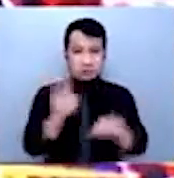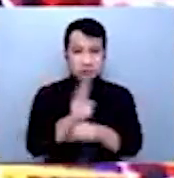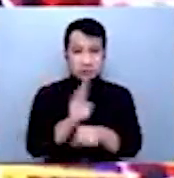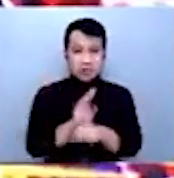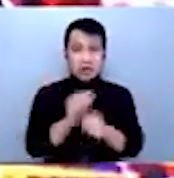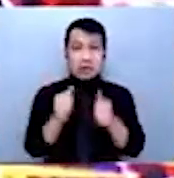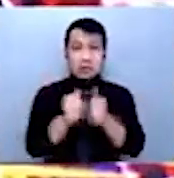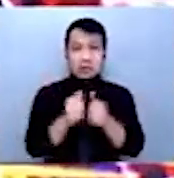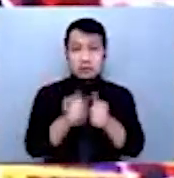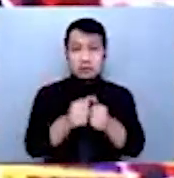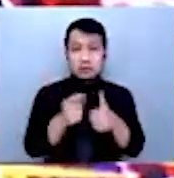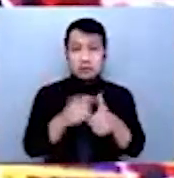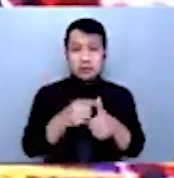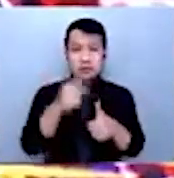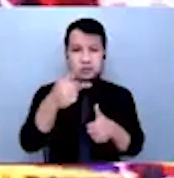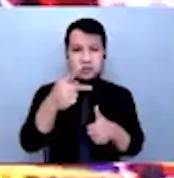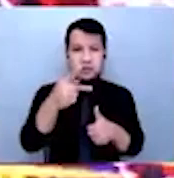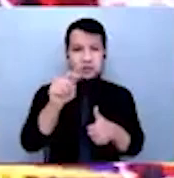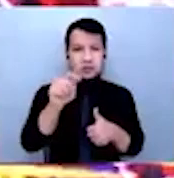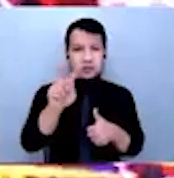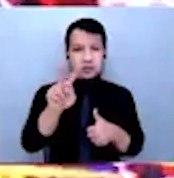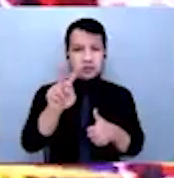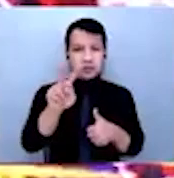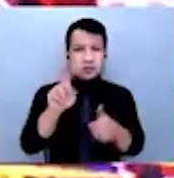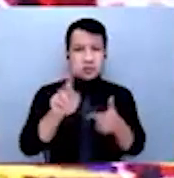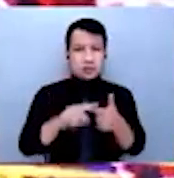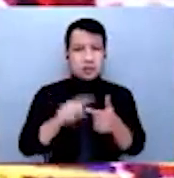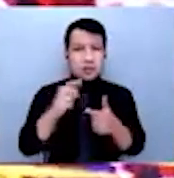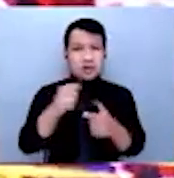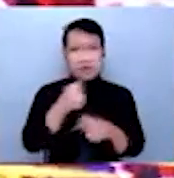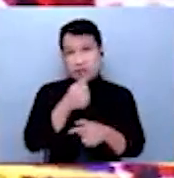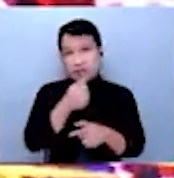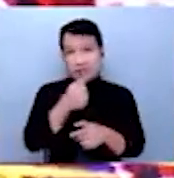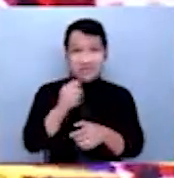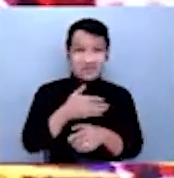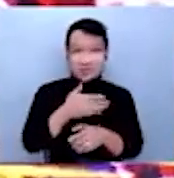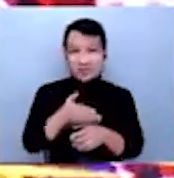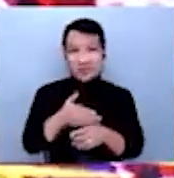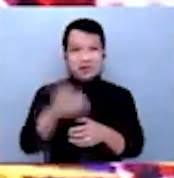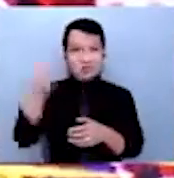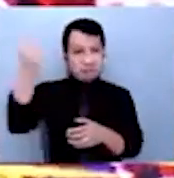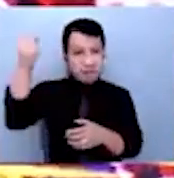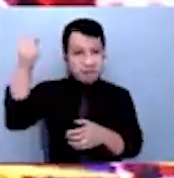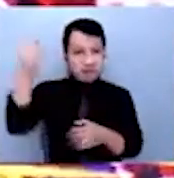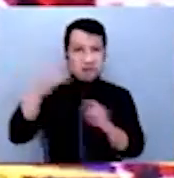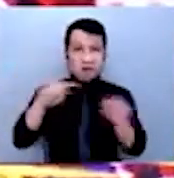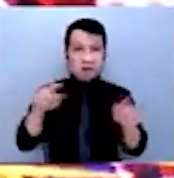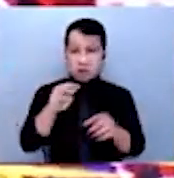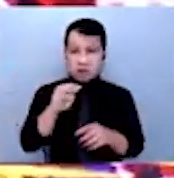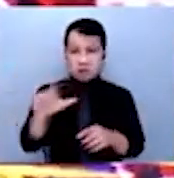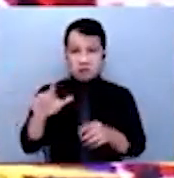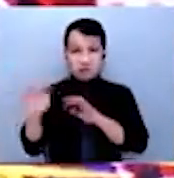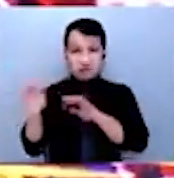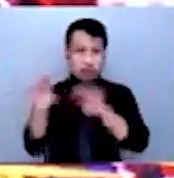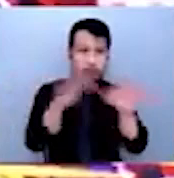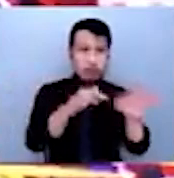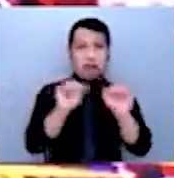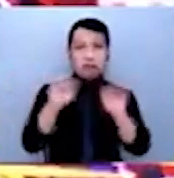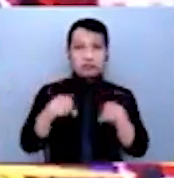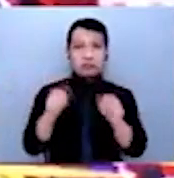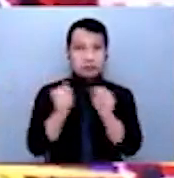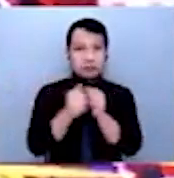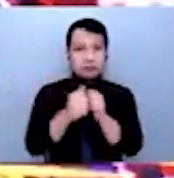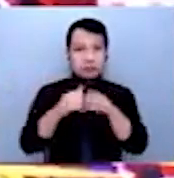po dyan ang mga KTV at mga videoke bar. Ang mga mall naman lalong dinagsa ngayong araw dahil pwede na magdala ng mga bata roon.